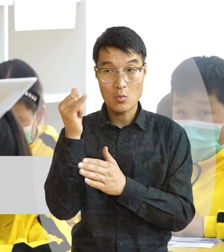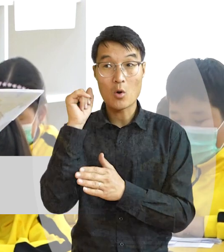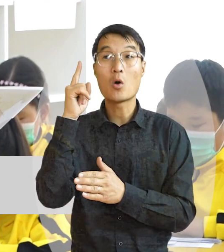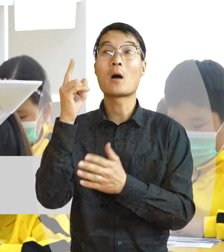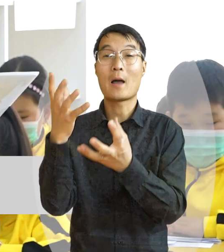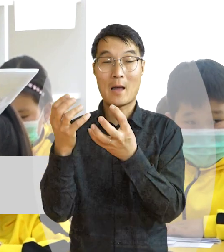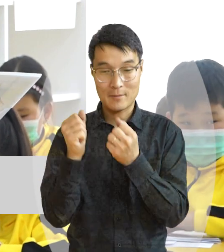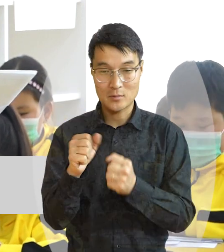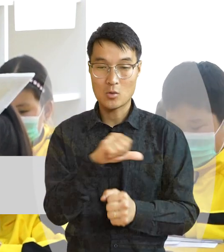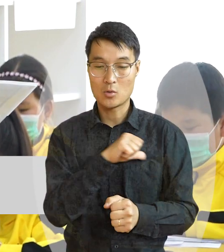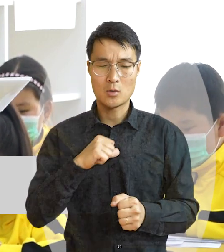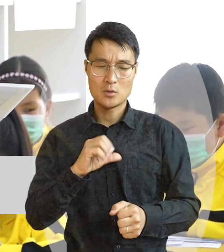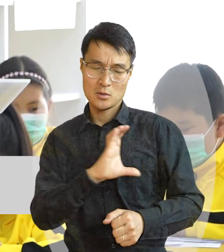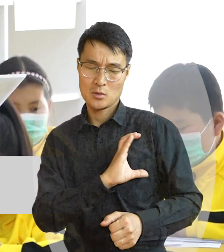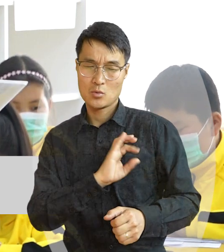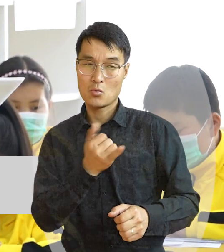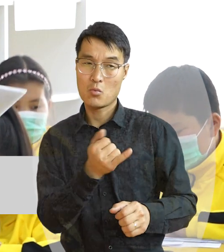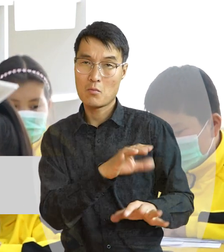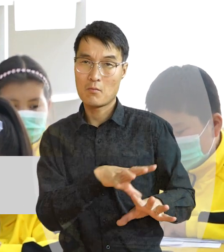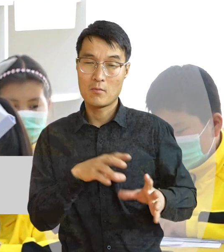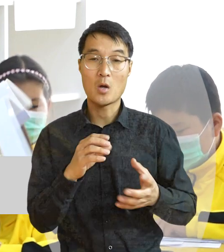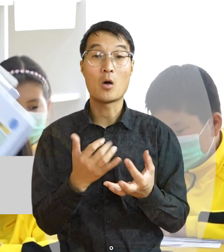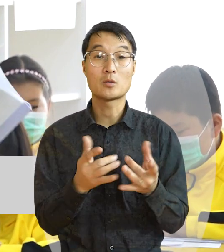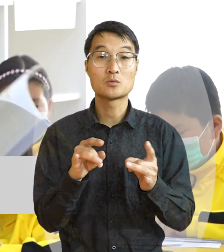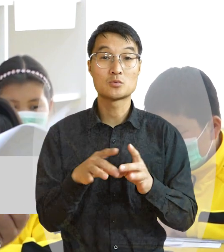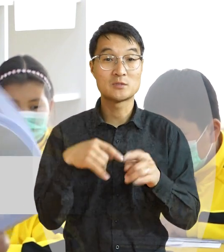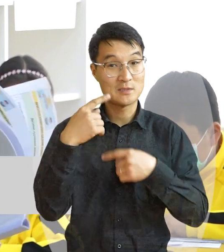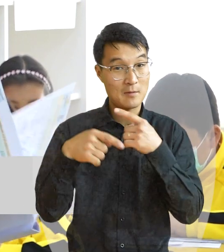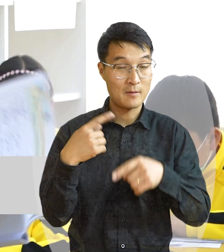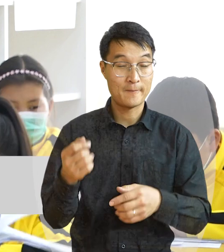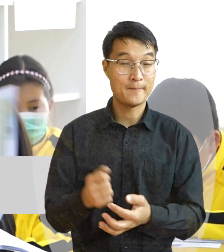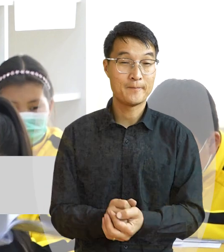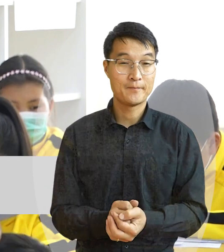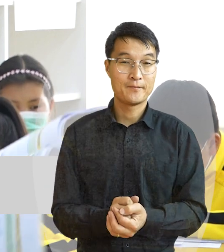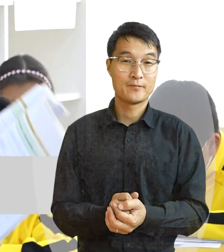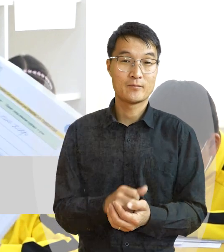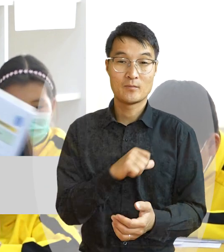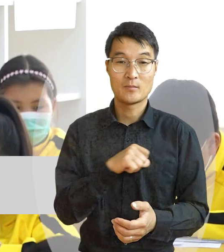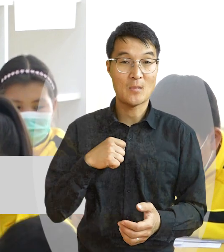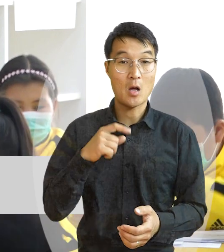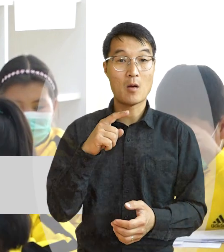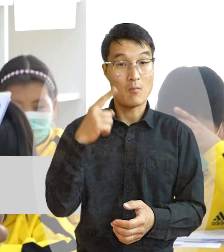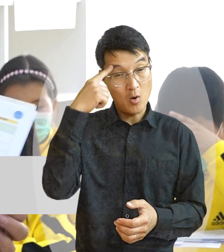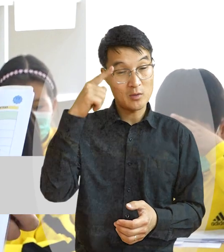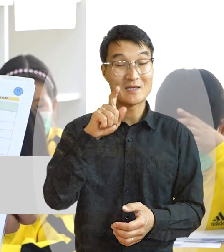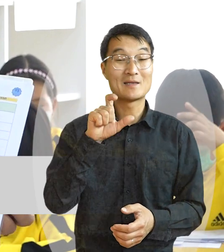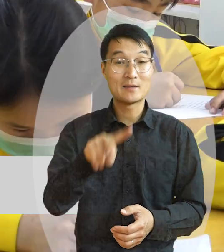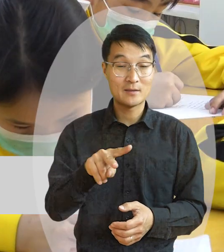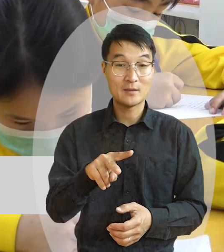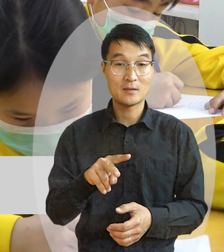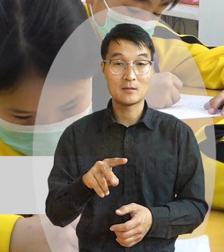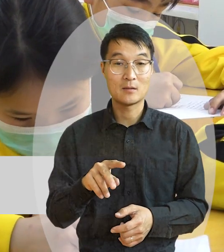за зүйр цэцэн үгийг тэр ихтэй одоо тохируулан олох гэд маш олон зүйлүүдийг ингээд олж харж бичиж чаддаг болснараа бол онцлог